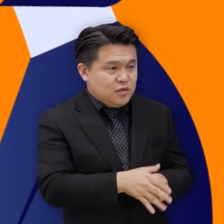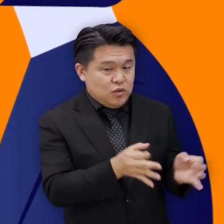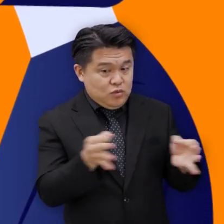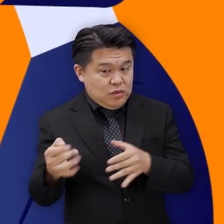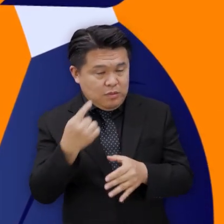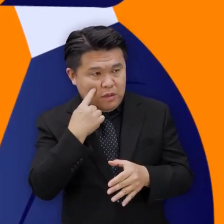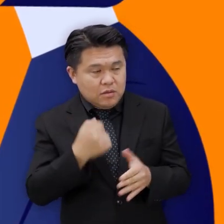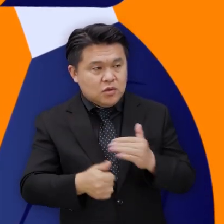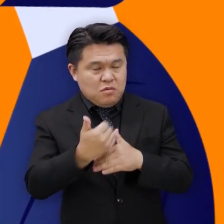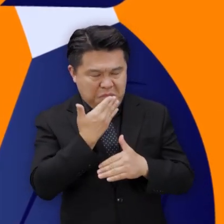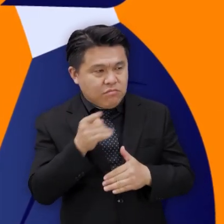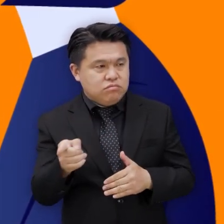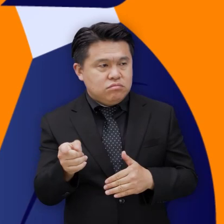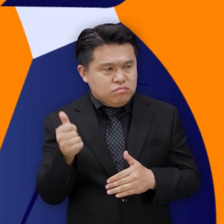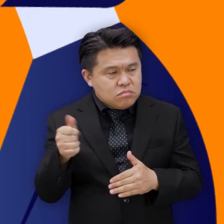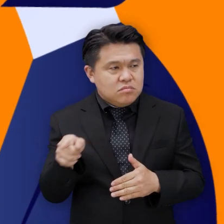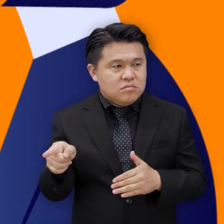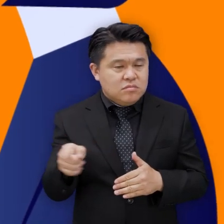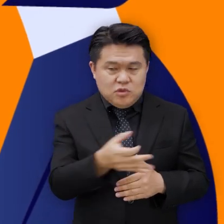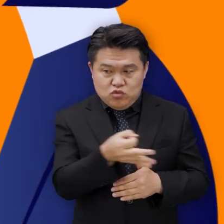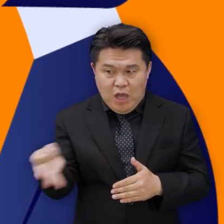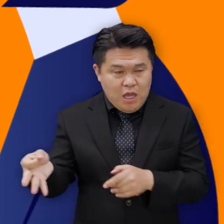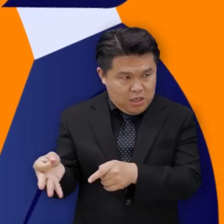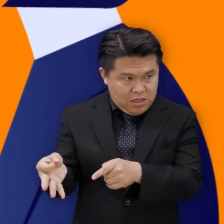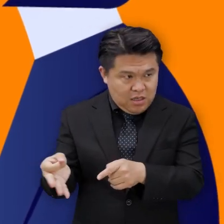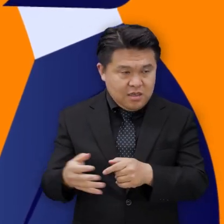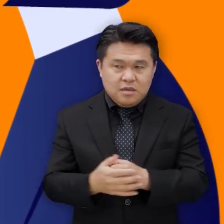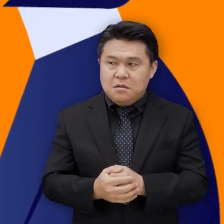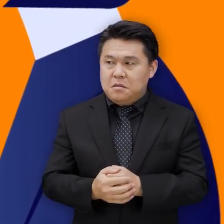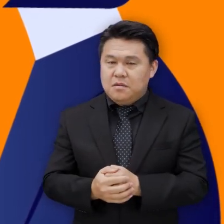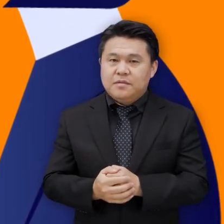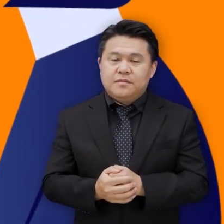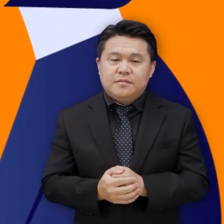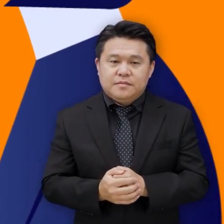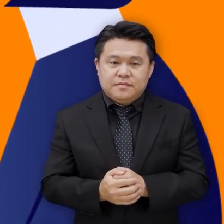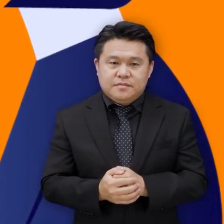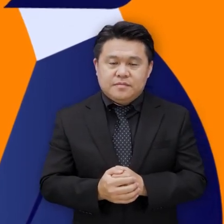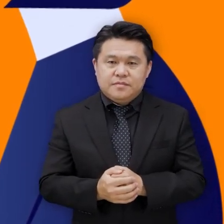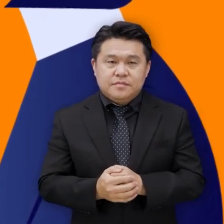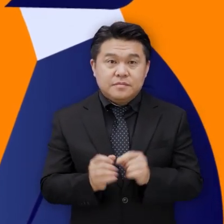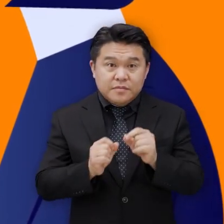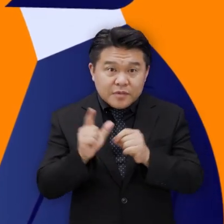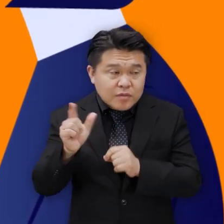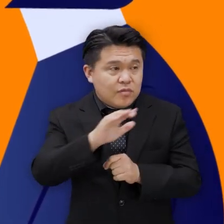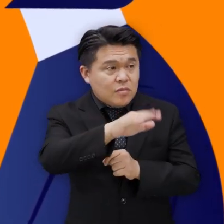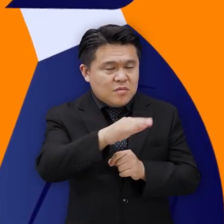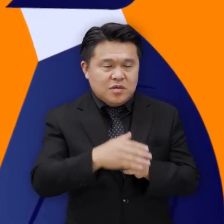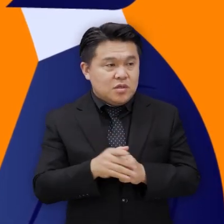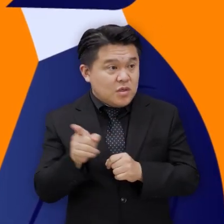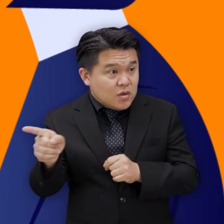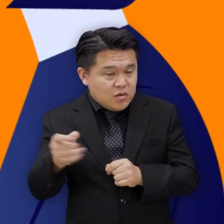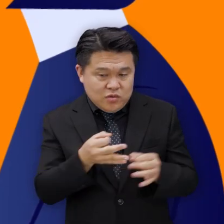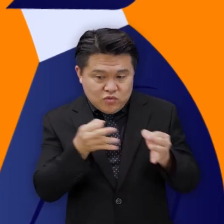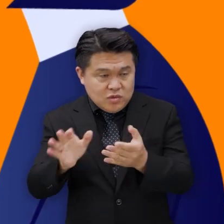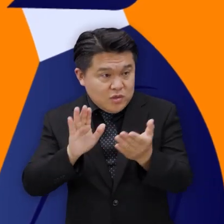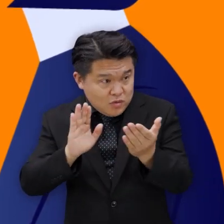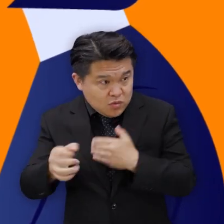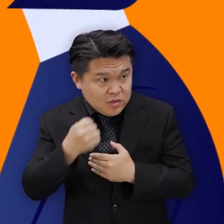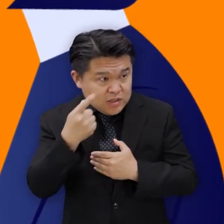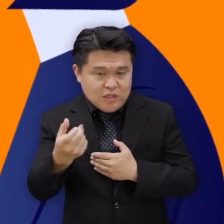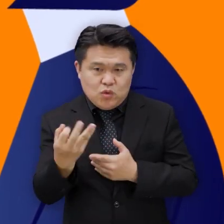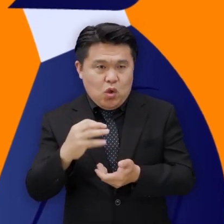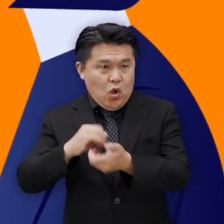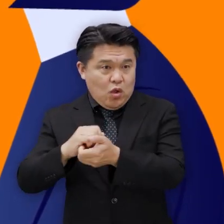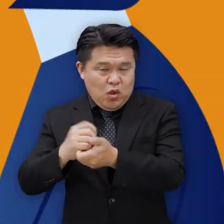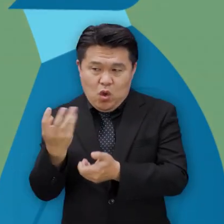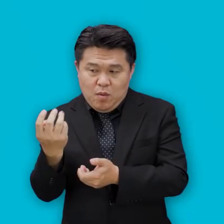때문에 성공할 확률이 매우 높은 아이템이라고 설득을 합니다. 대부분 확정적인 수익금을 정기적으로 지급할